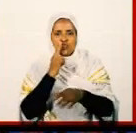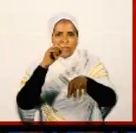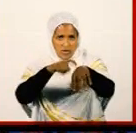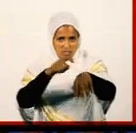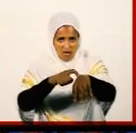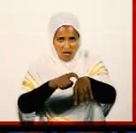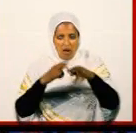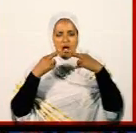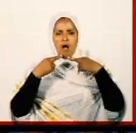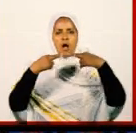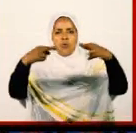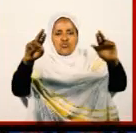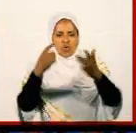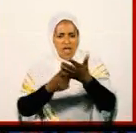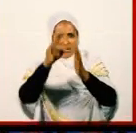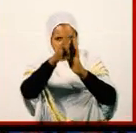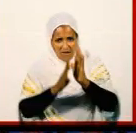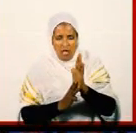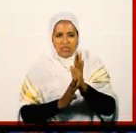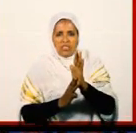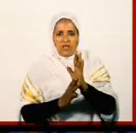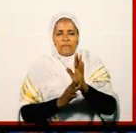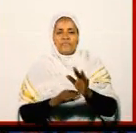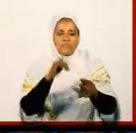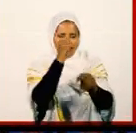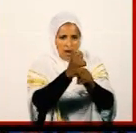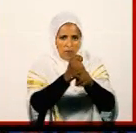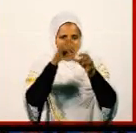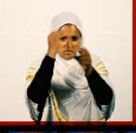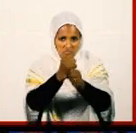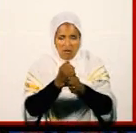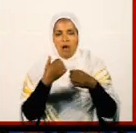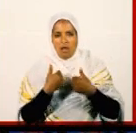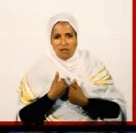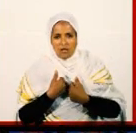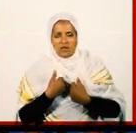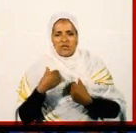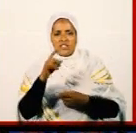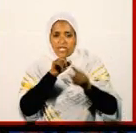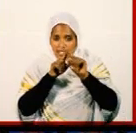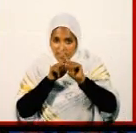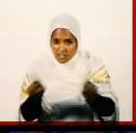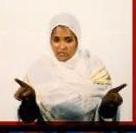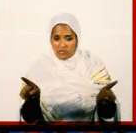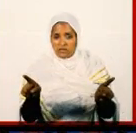እንደሆነ አውጃ ይህን ስርዓት እየተገበረች ትገኛለች እና ነገር